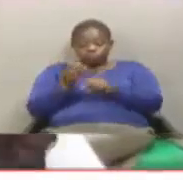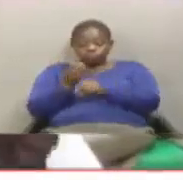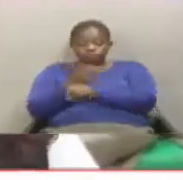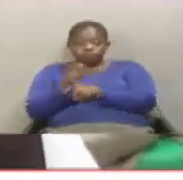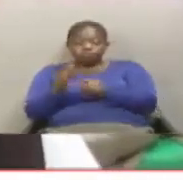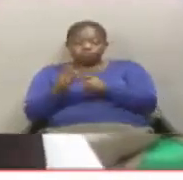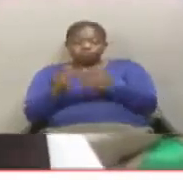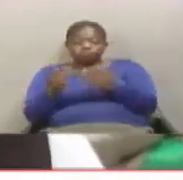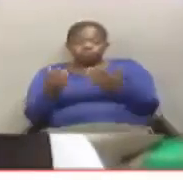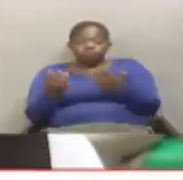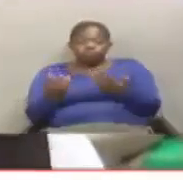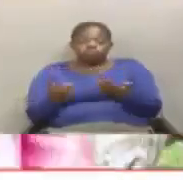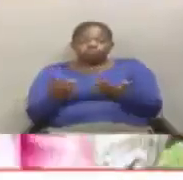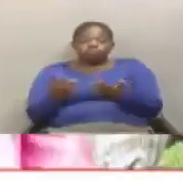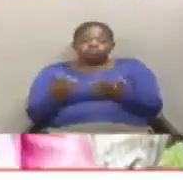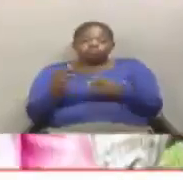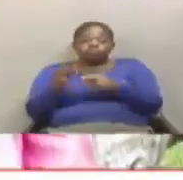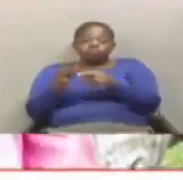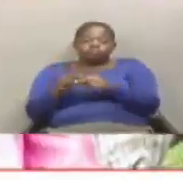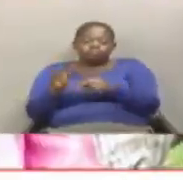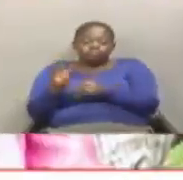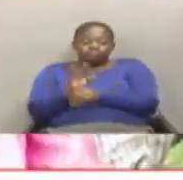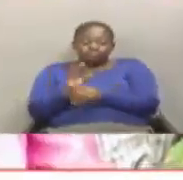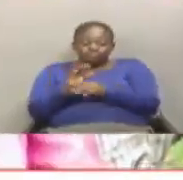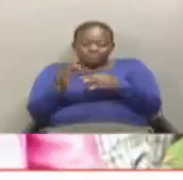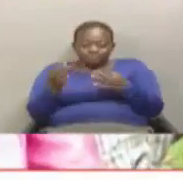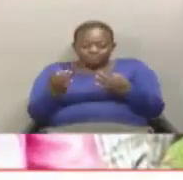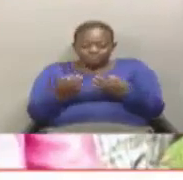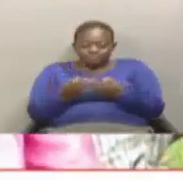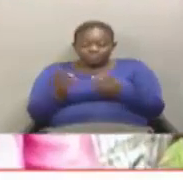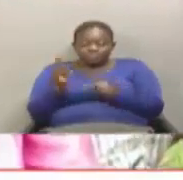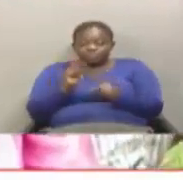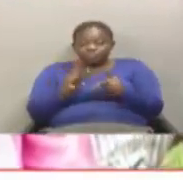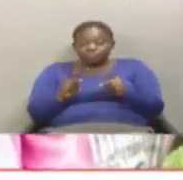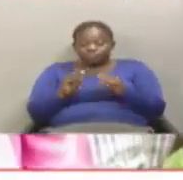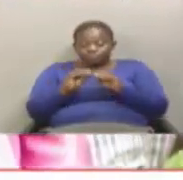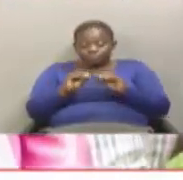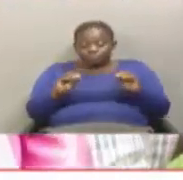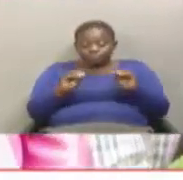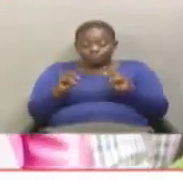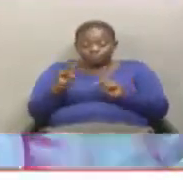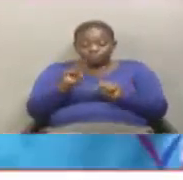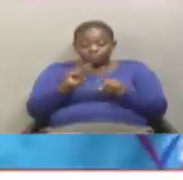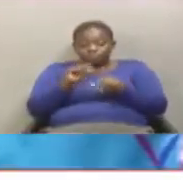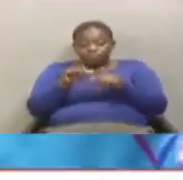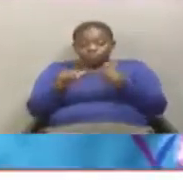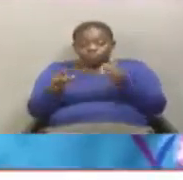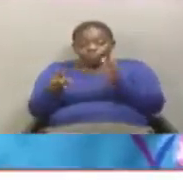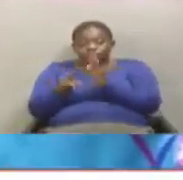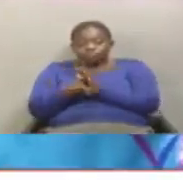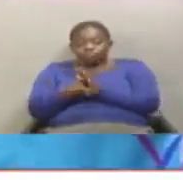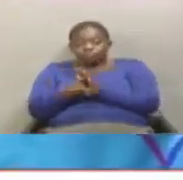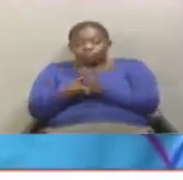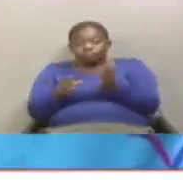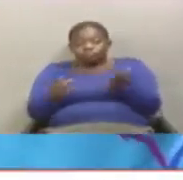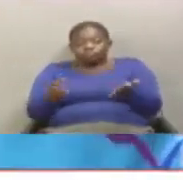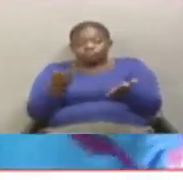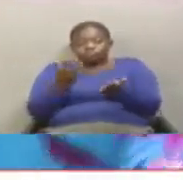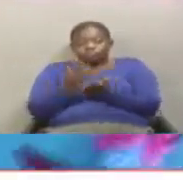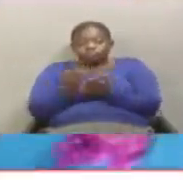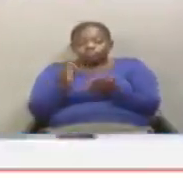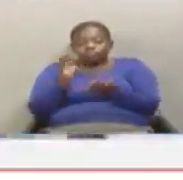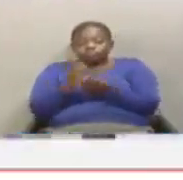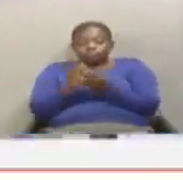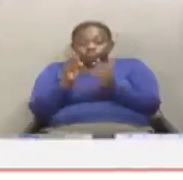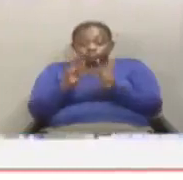n'afande Muhammad Ssebuliba batuuzizza olukiiko lwa famire n'abataka ne basomesa abantu ebyamateeka era ne babasaba okukuuma